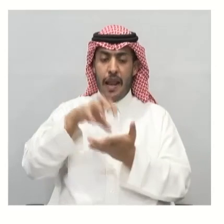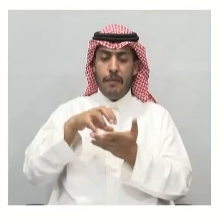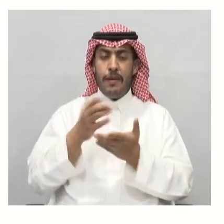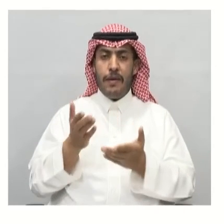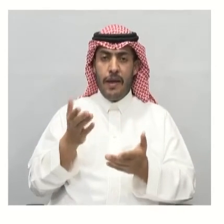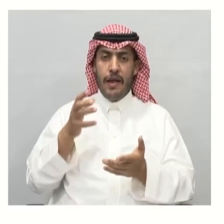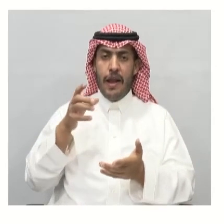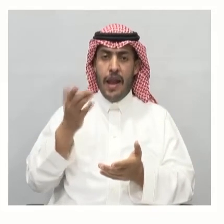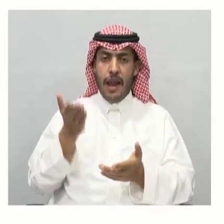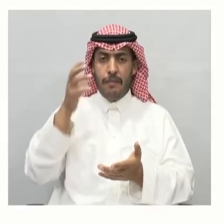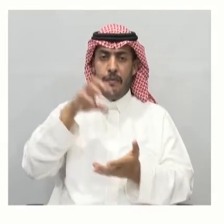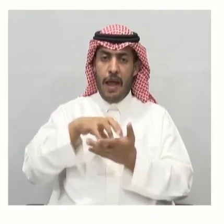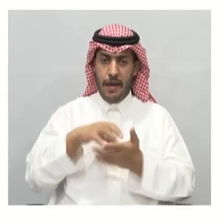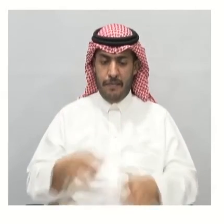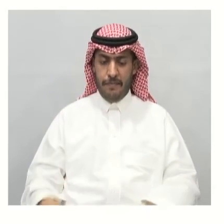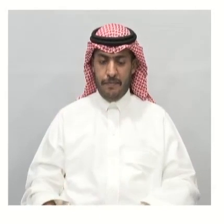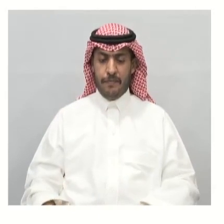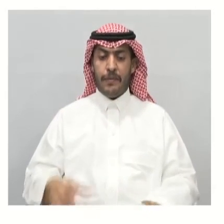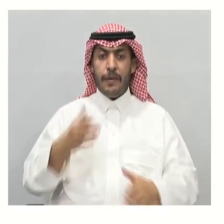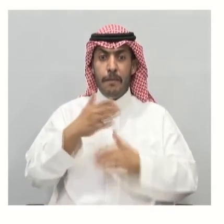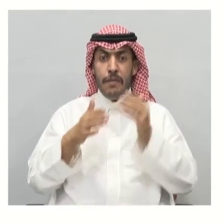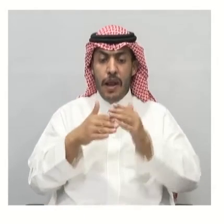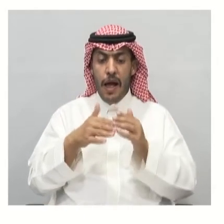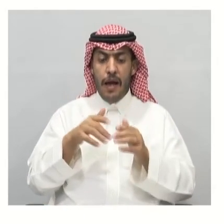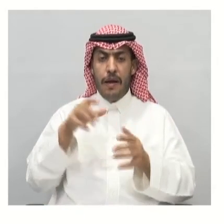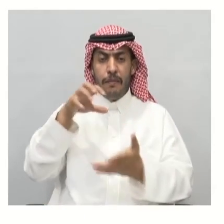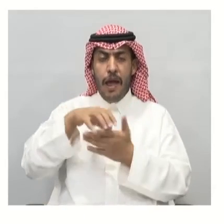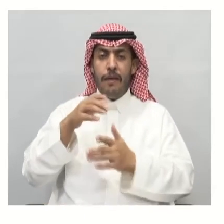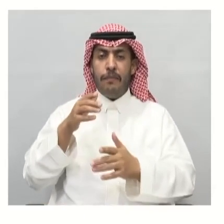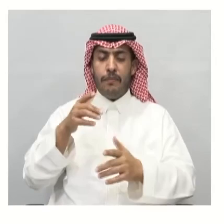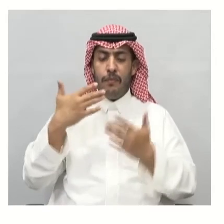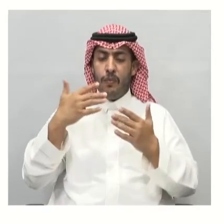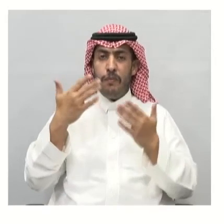الله ابراهيم بناء النبي ابراهيم